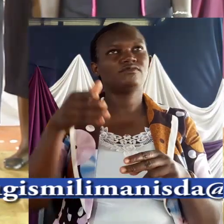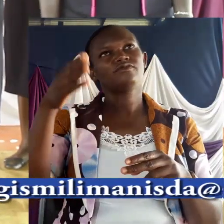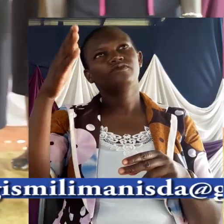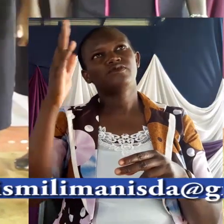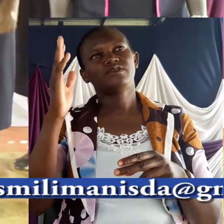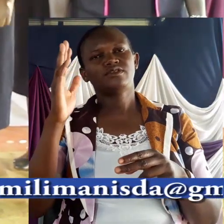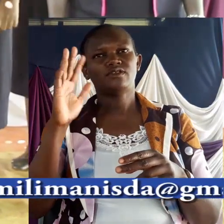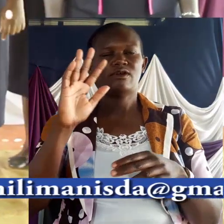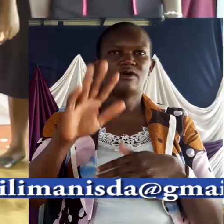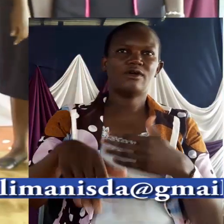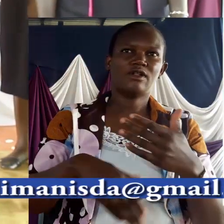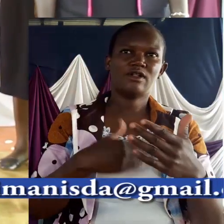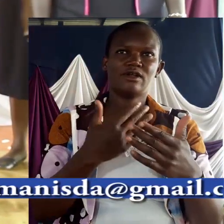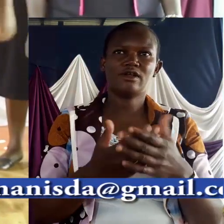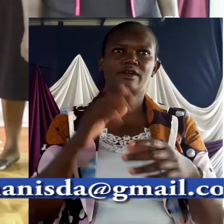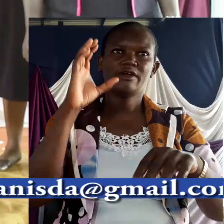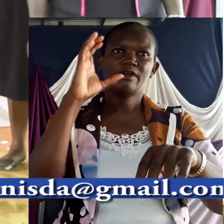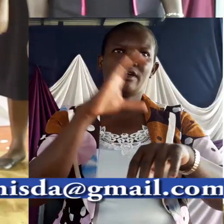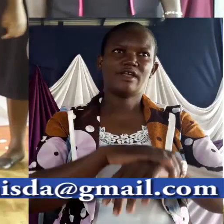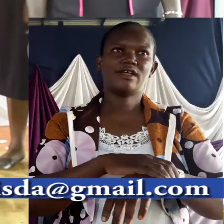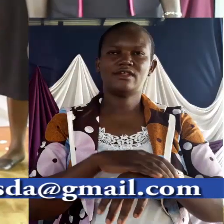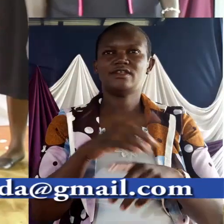lenye yema. Neno la wokovu.